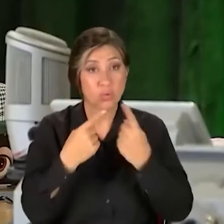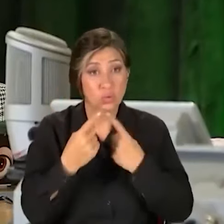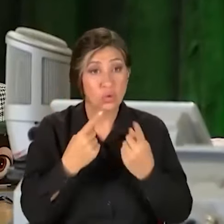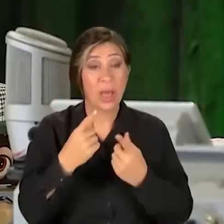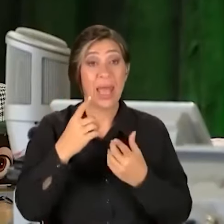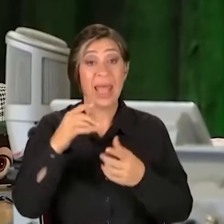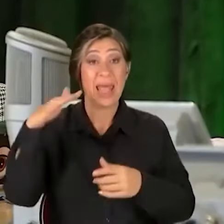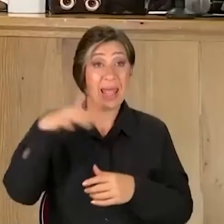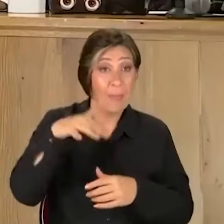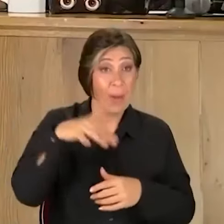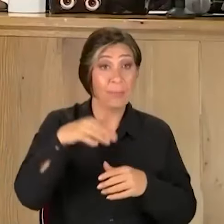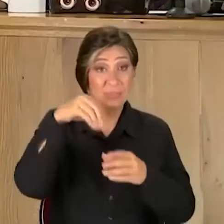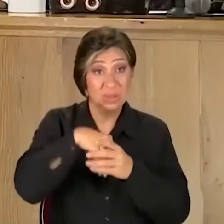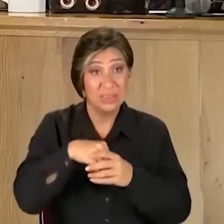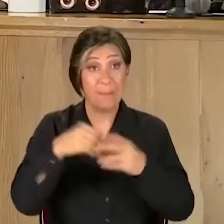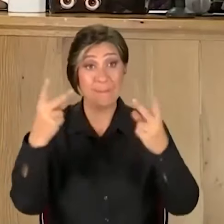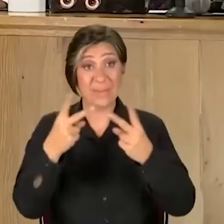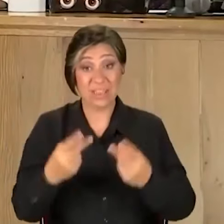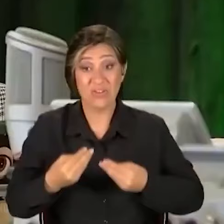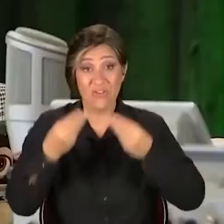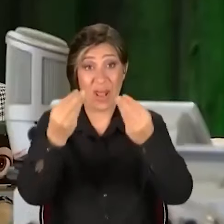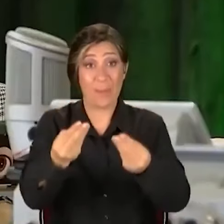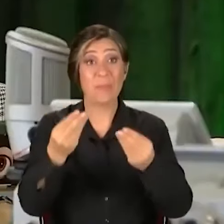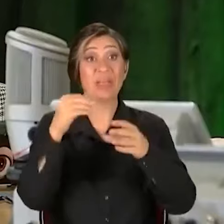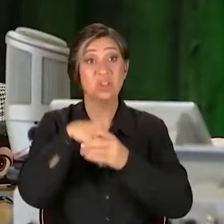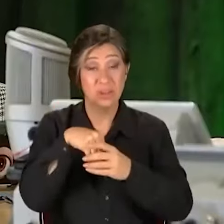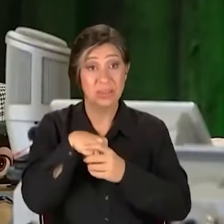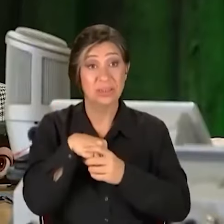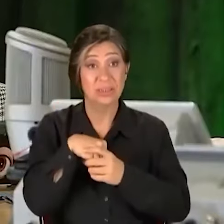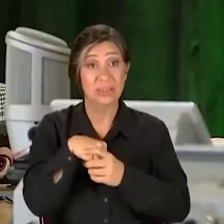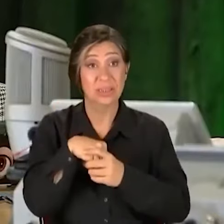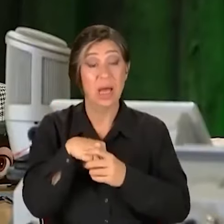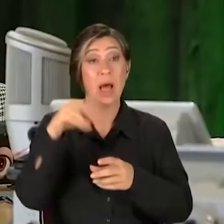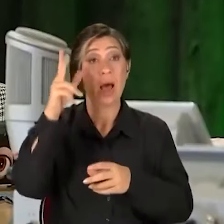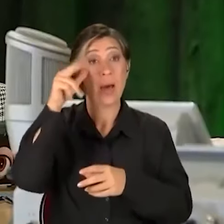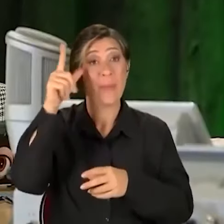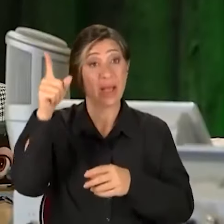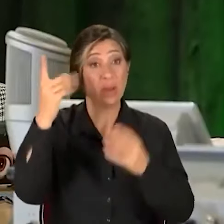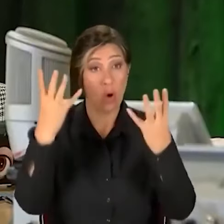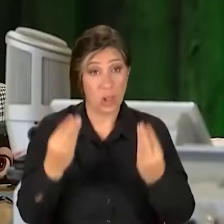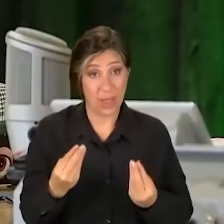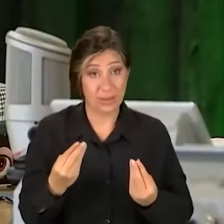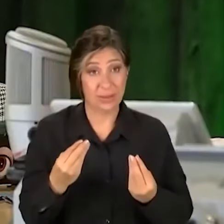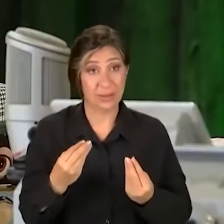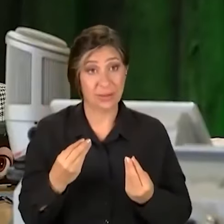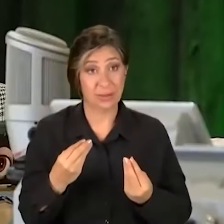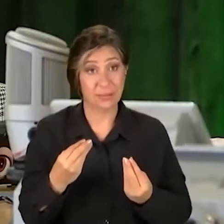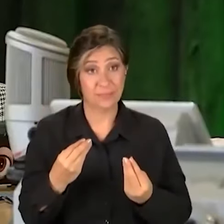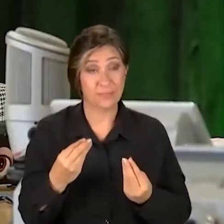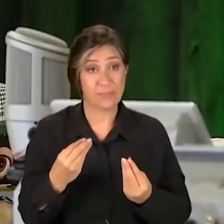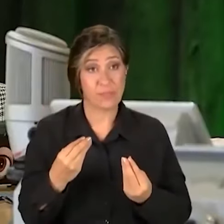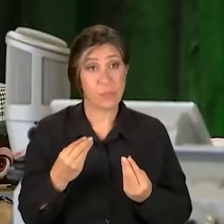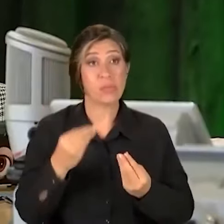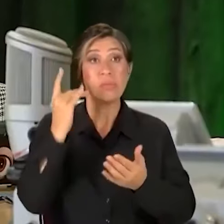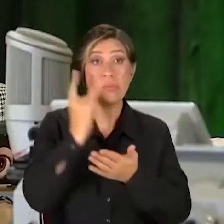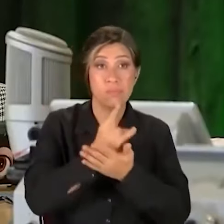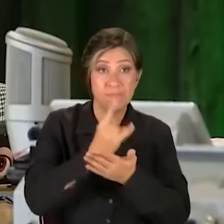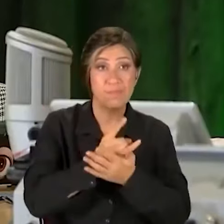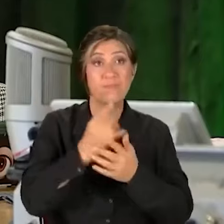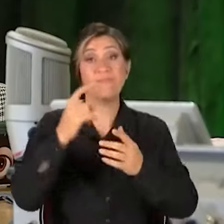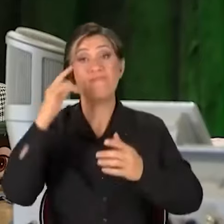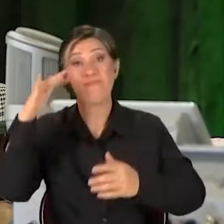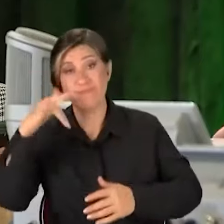Yani hip hop'ta mesajı verebilmek için işte Amerika'da olan yani sex, drugs